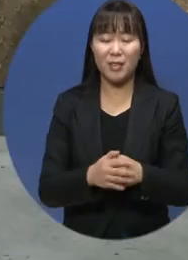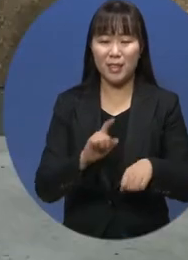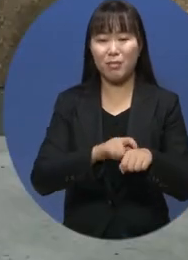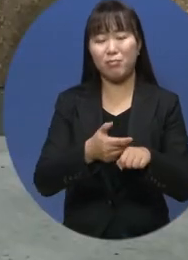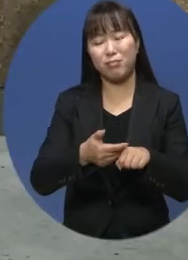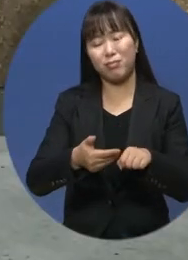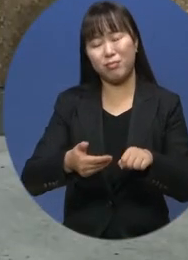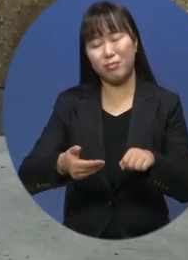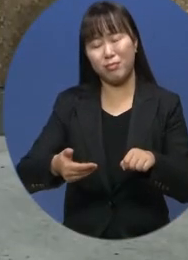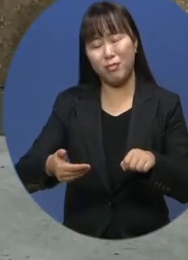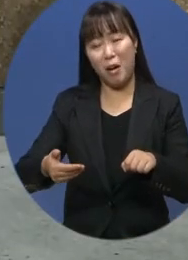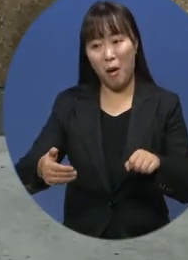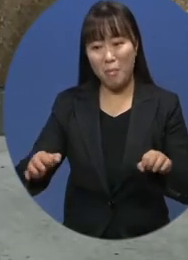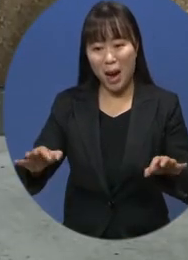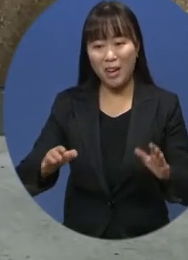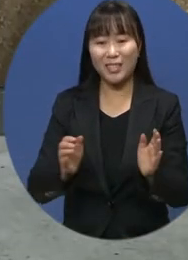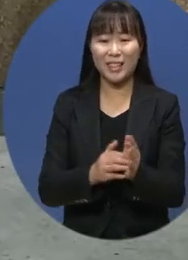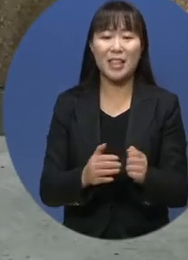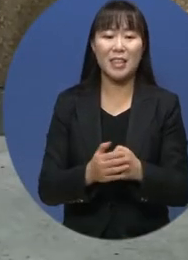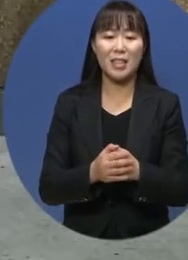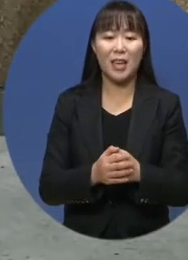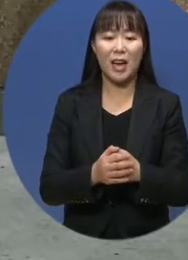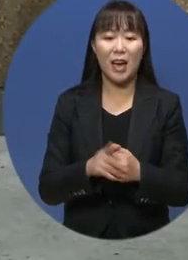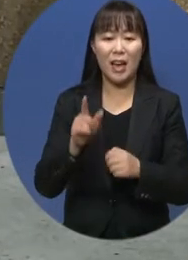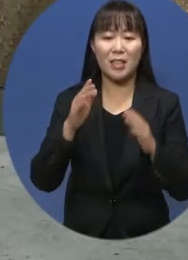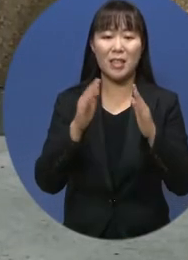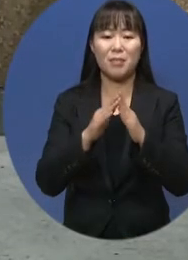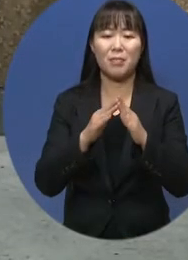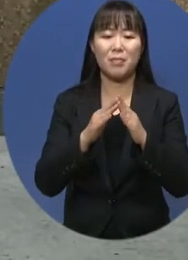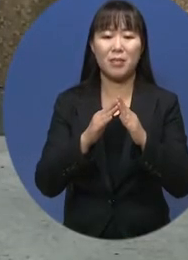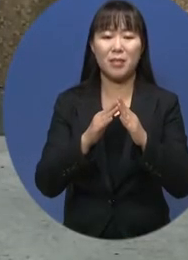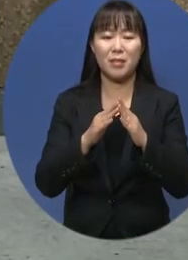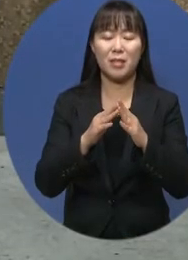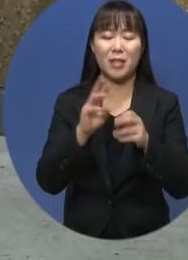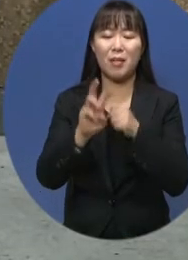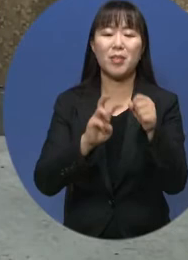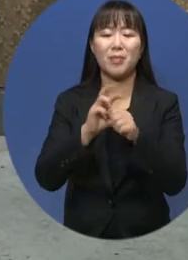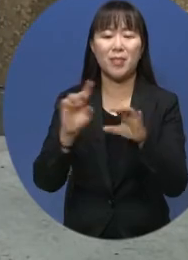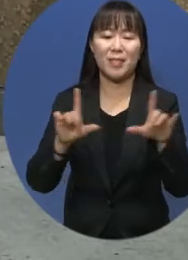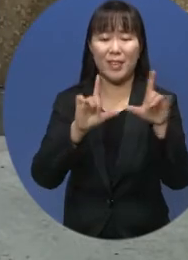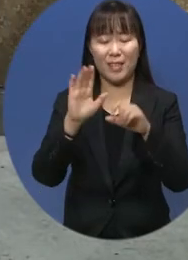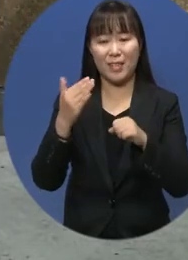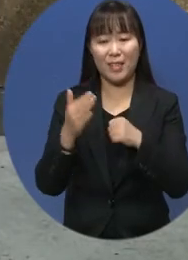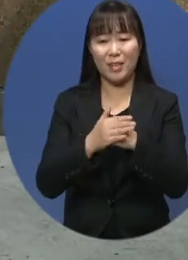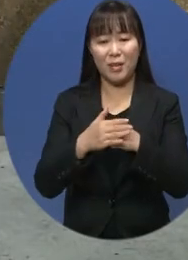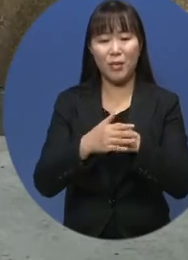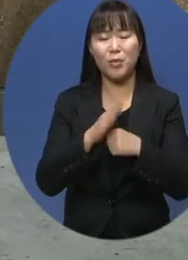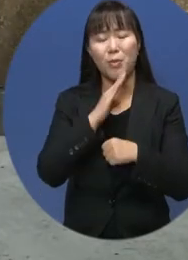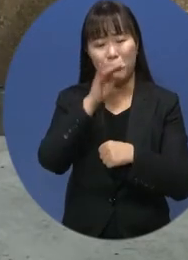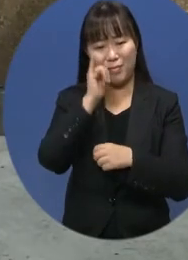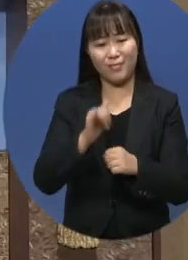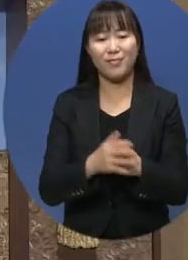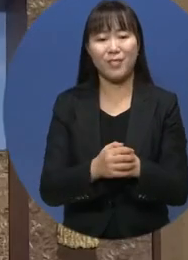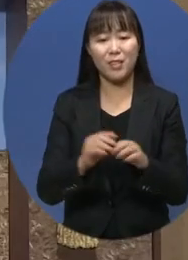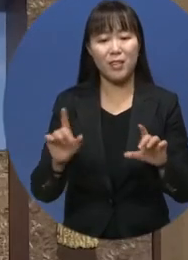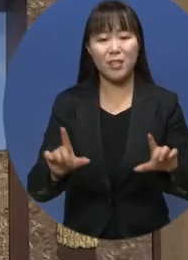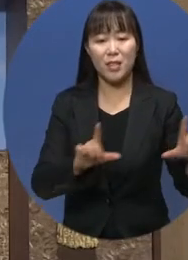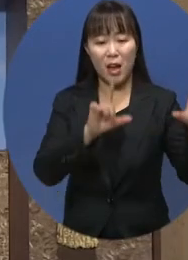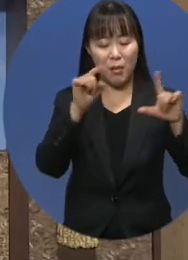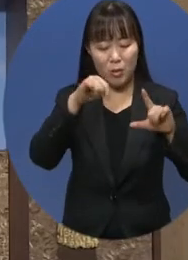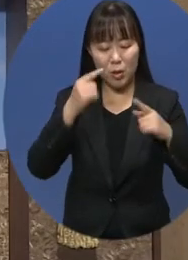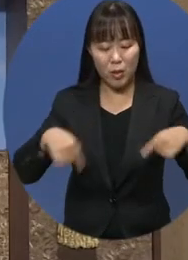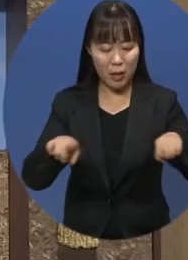그렇게 좀 해서 키나 가지고 지금 한집에서 36 여 씨가 소 말 대단하신 것 같습니다 그래서 생활 속에서 함께 했던